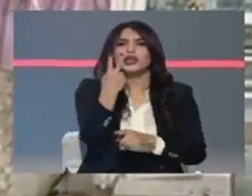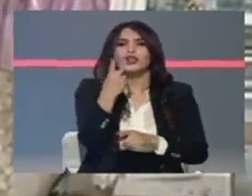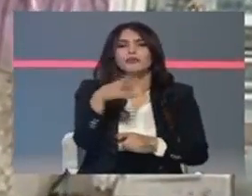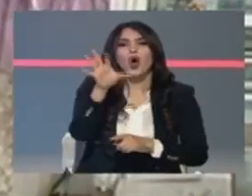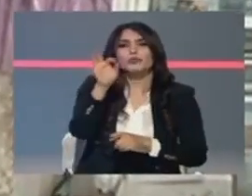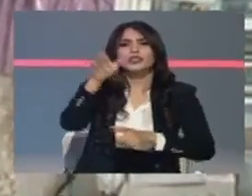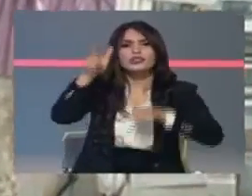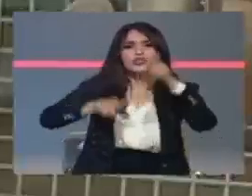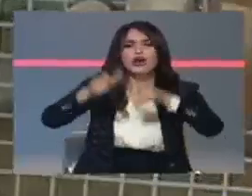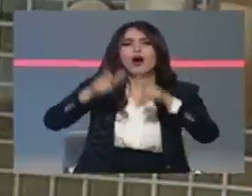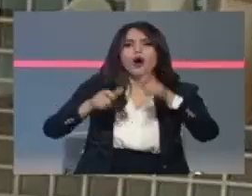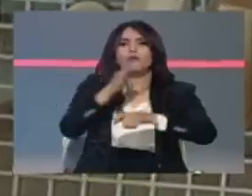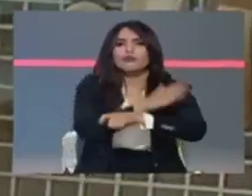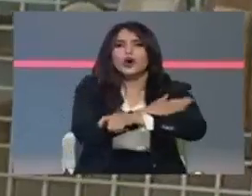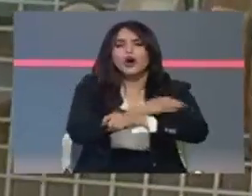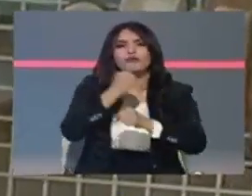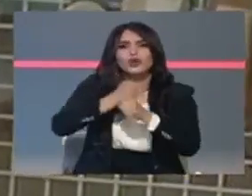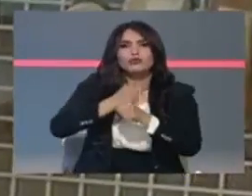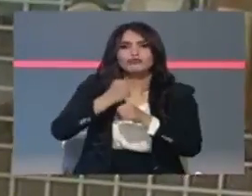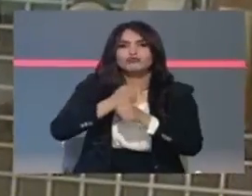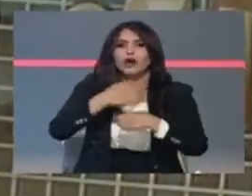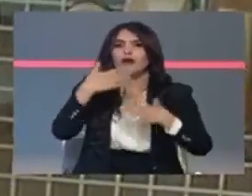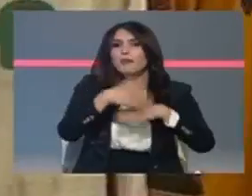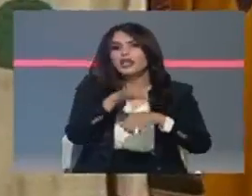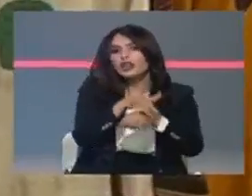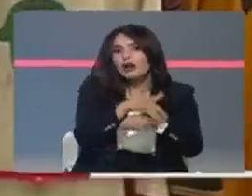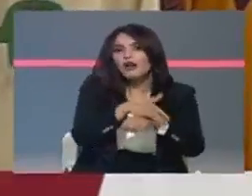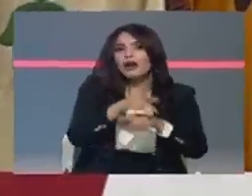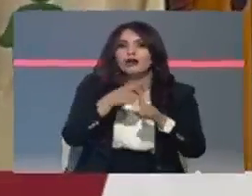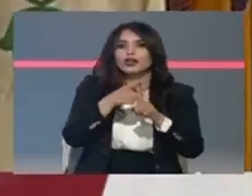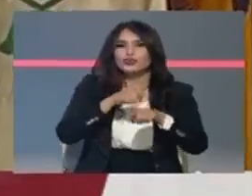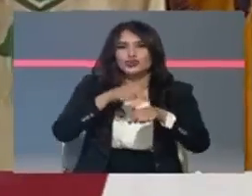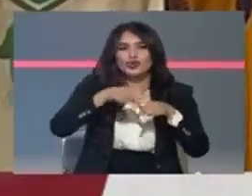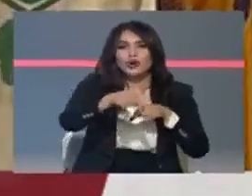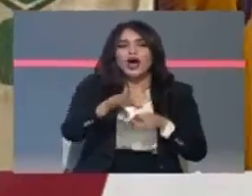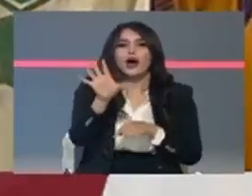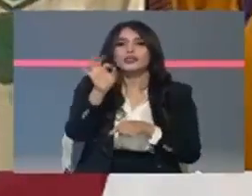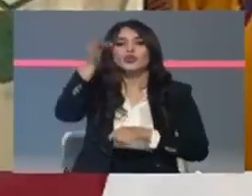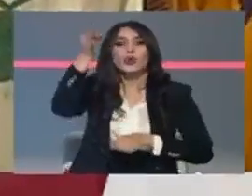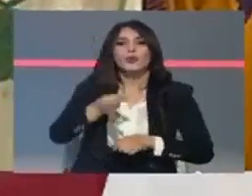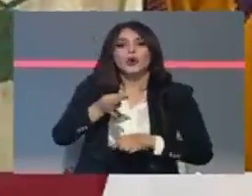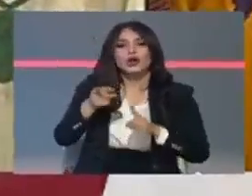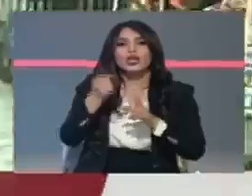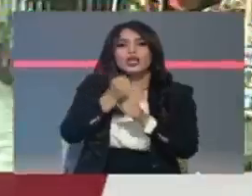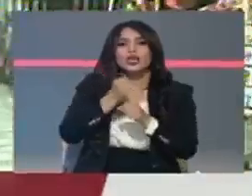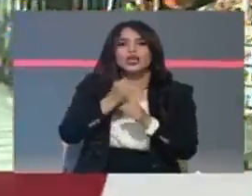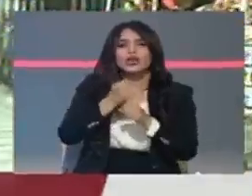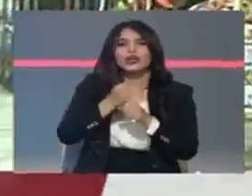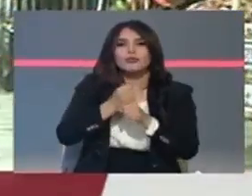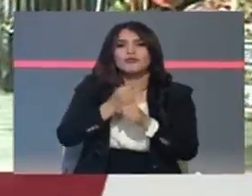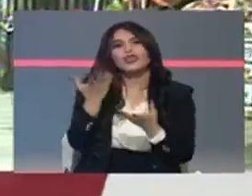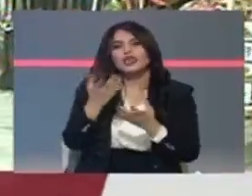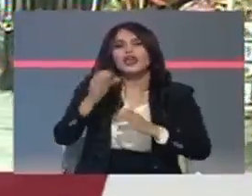350 حرفيا أحالتهم جائحة كورونا على البطالة المؤقتة، 50% منهم يعملون في إطار